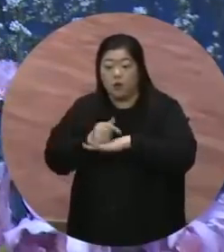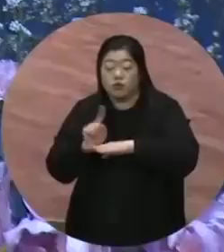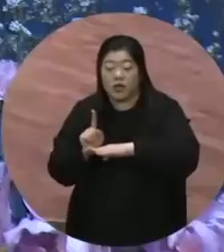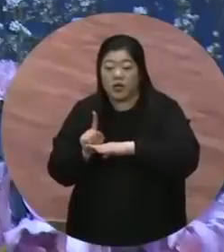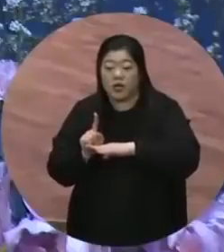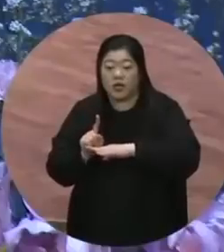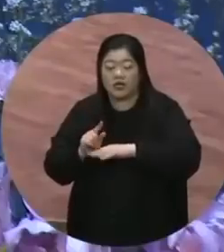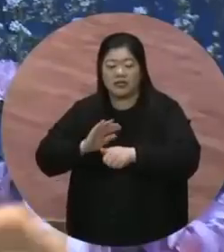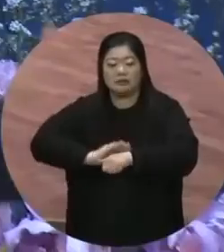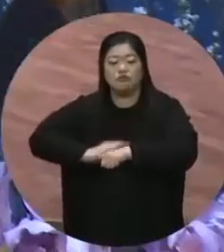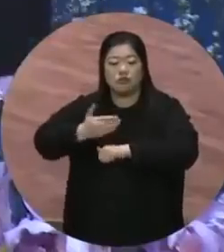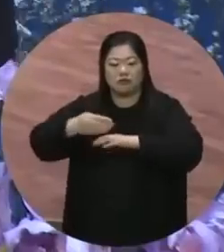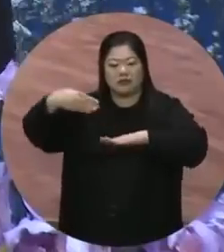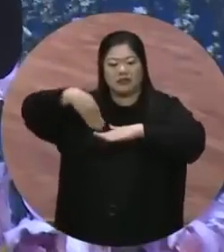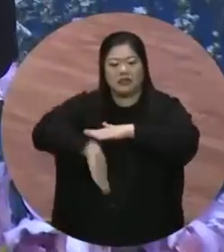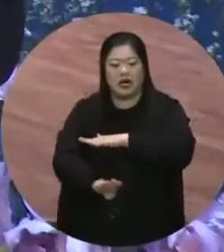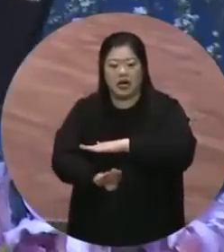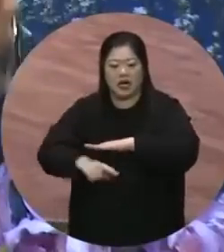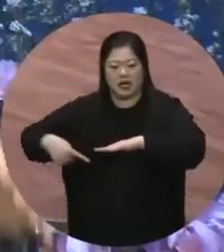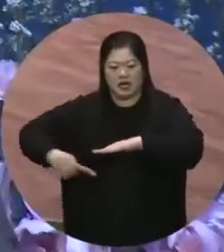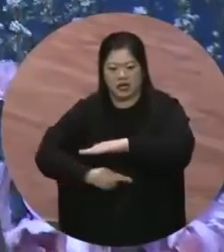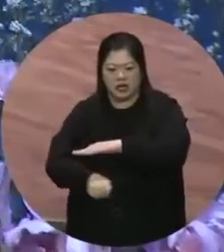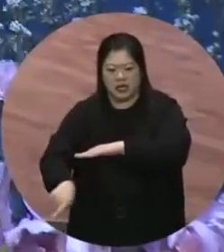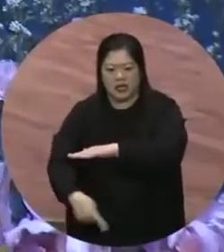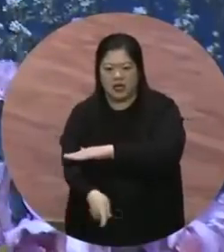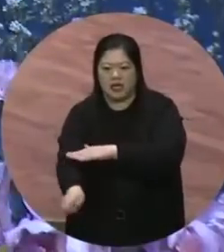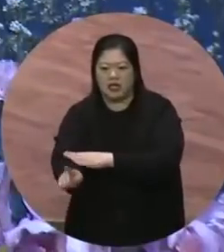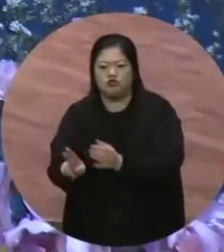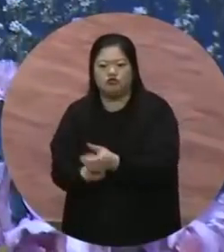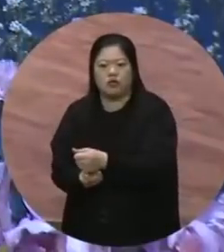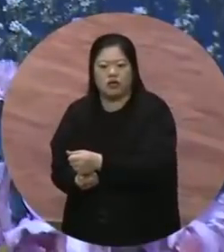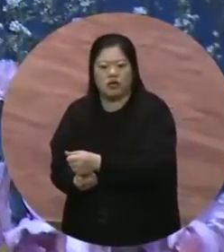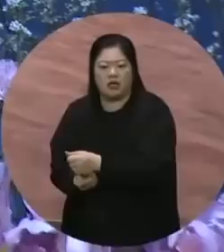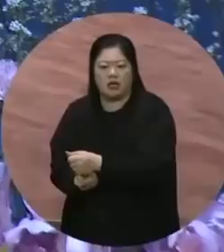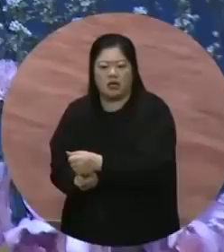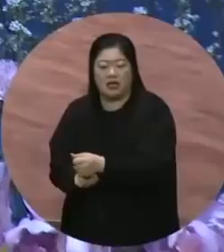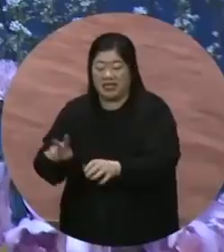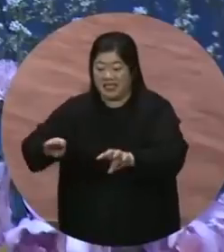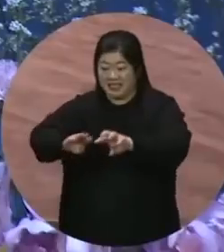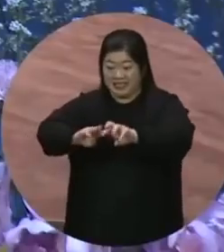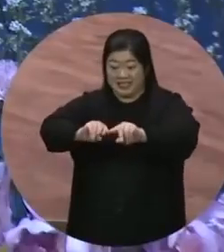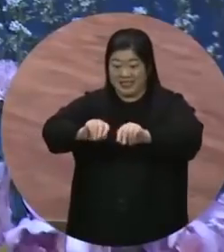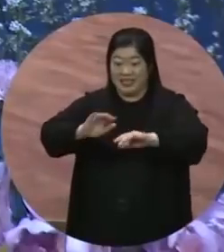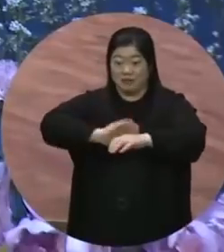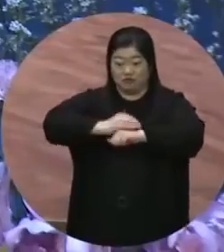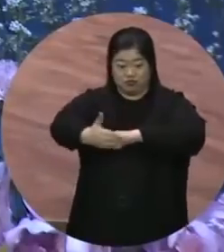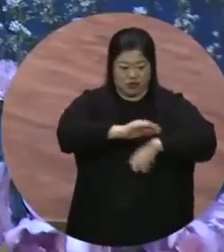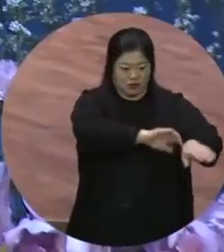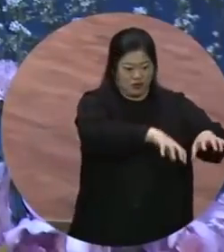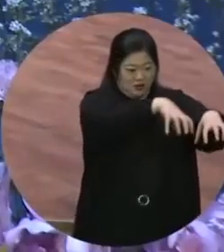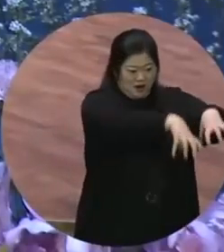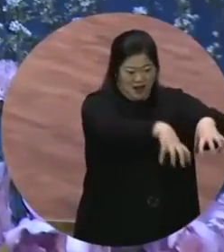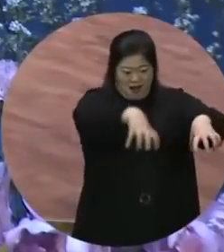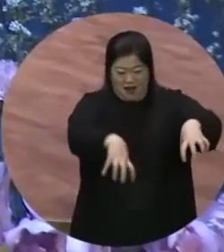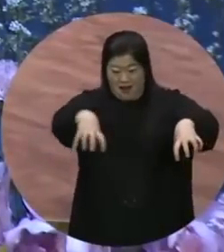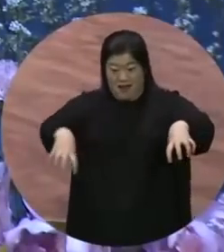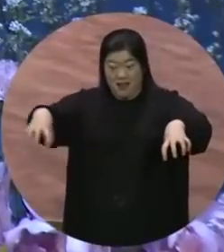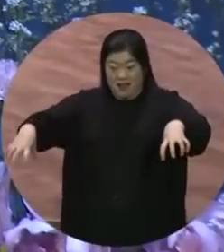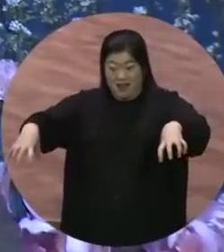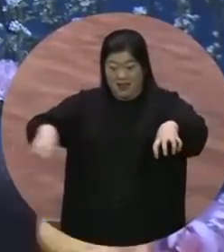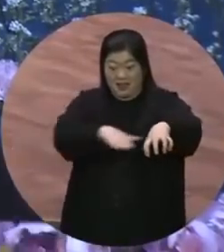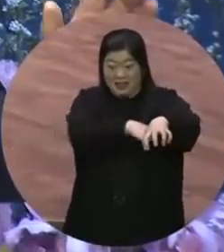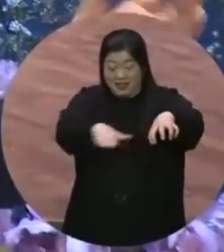공동묘지 지하 무덤이에요. 위에는 공동묘지예요. 근데 그 공동묘지 밑으로 파고 들어가면 거기가 교회예요.